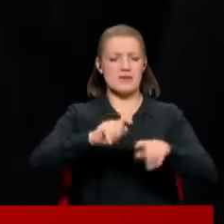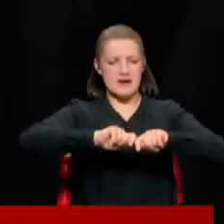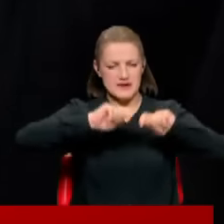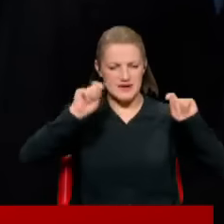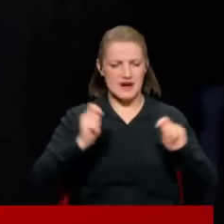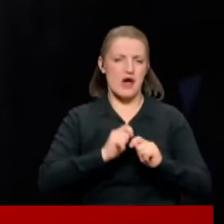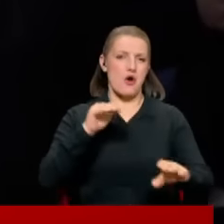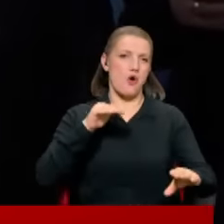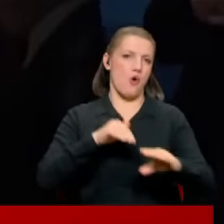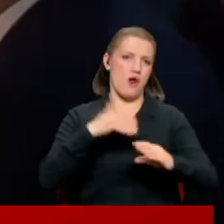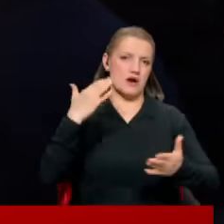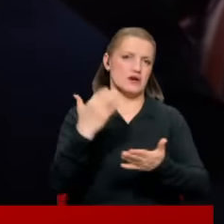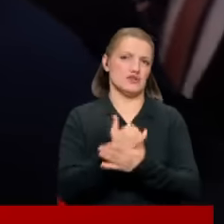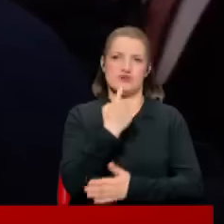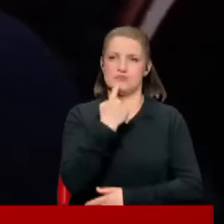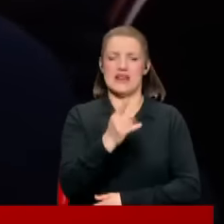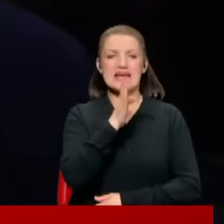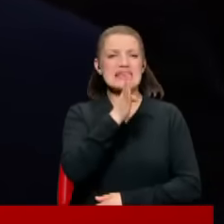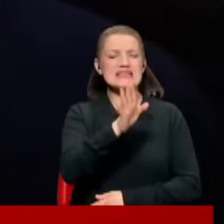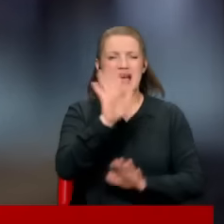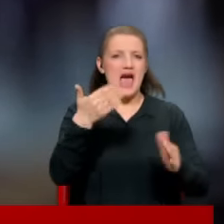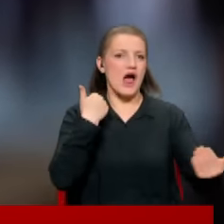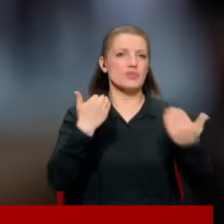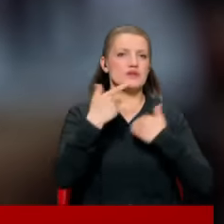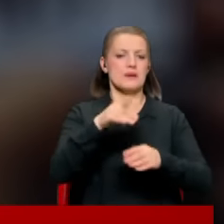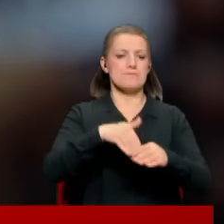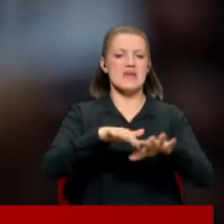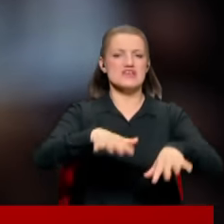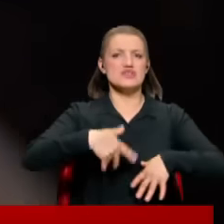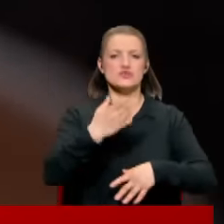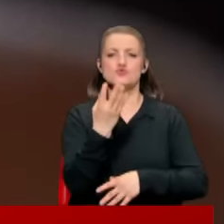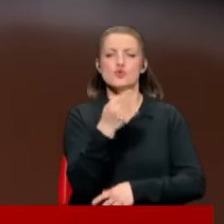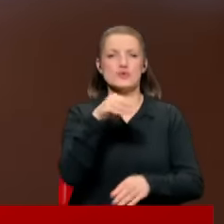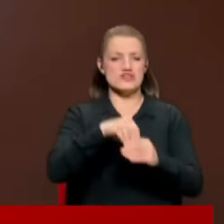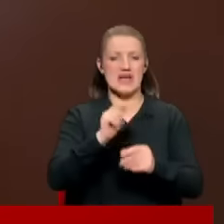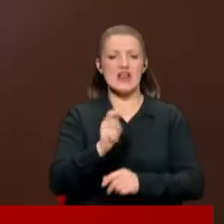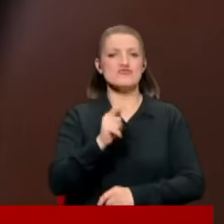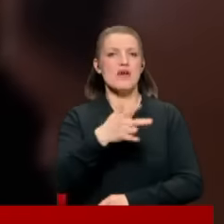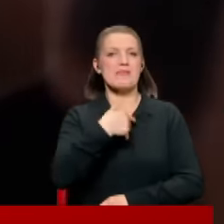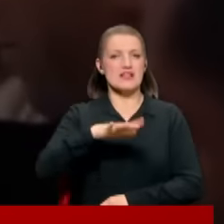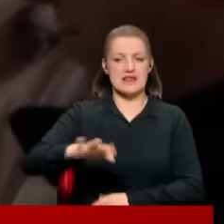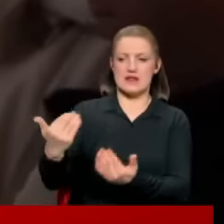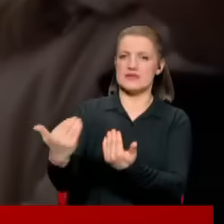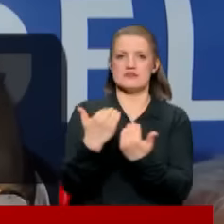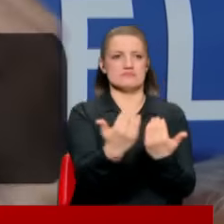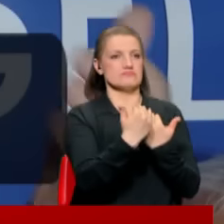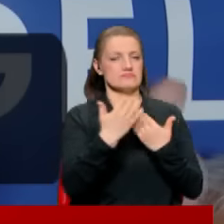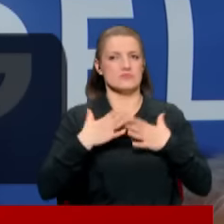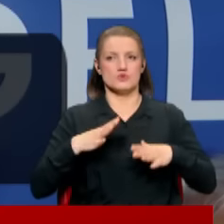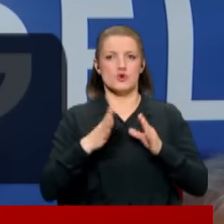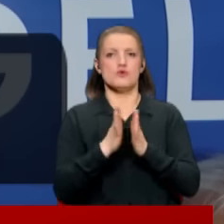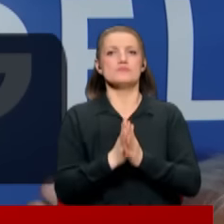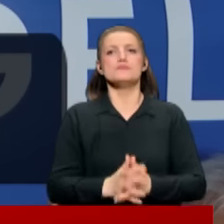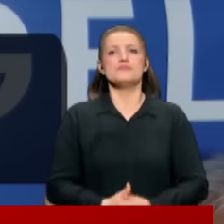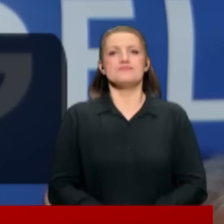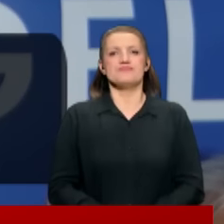oyla kazanacağının altını çiziyor. Gittiği her adreste meclis çoğunluğu için ilçe belediyelerinde de destek istiyor. Büyük bir